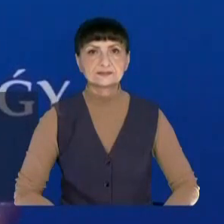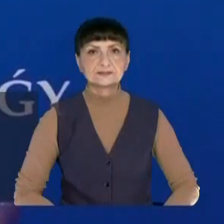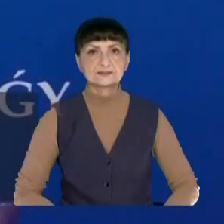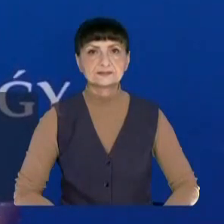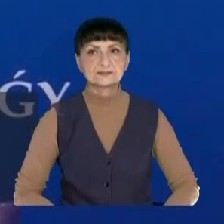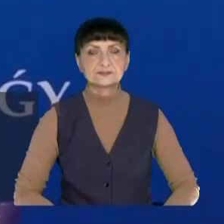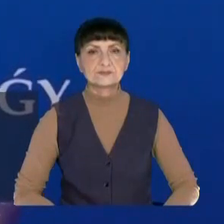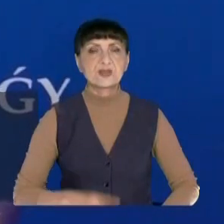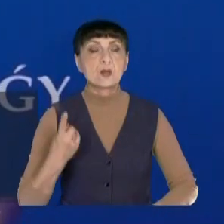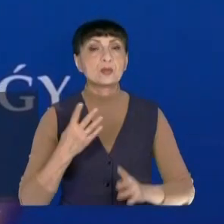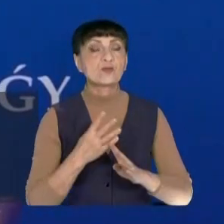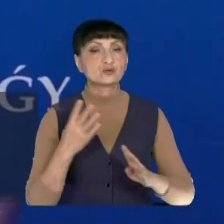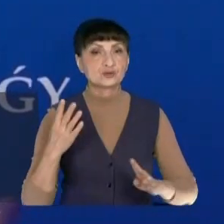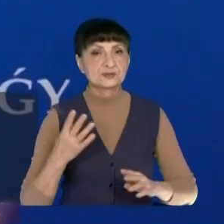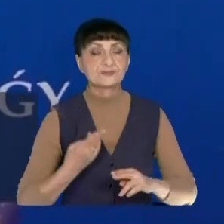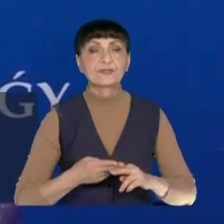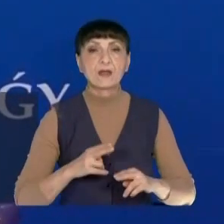В первую очередь это